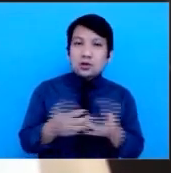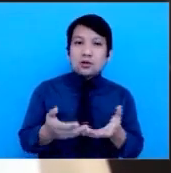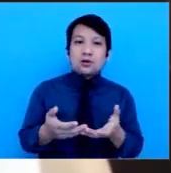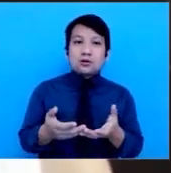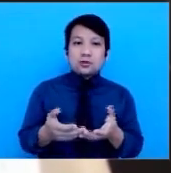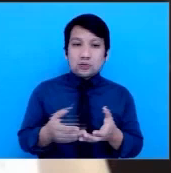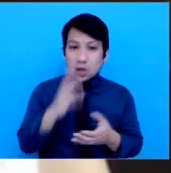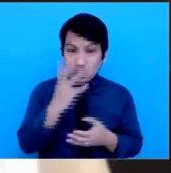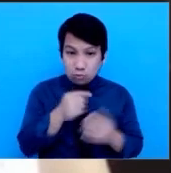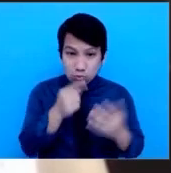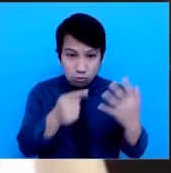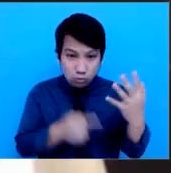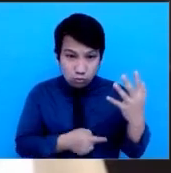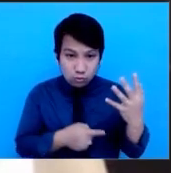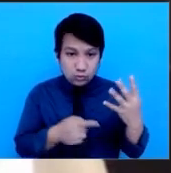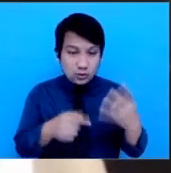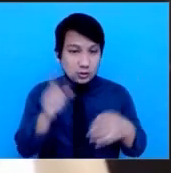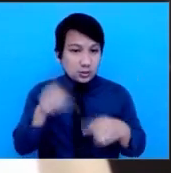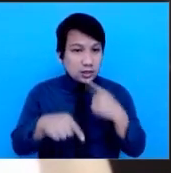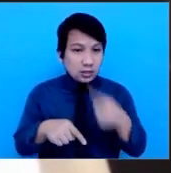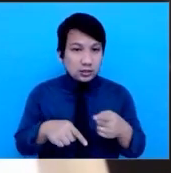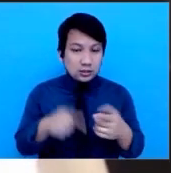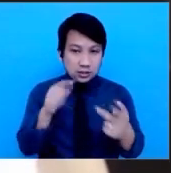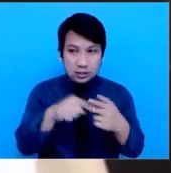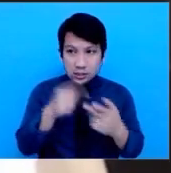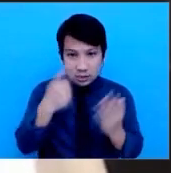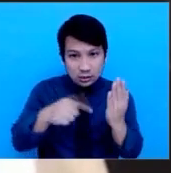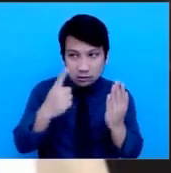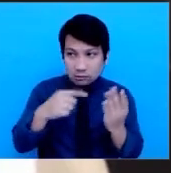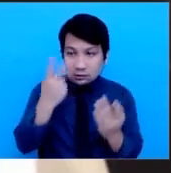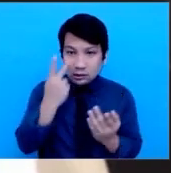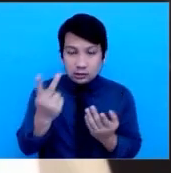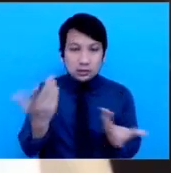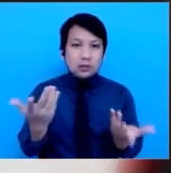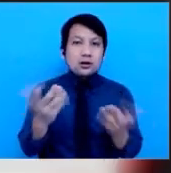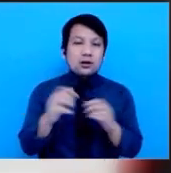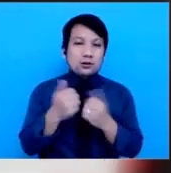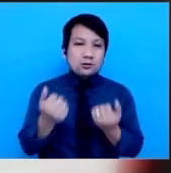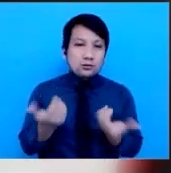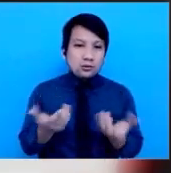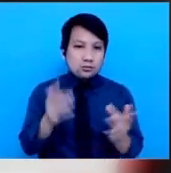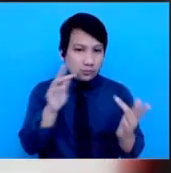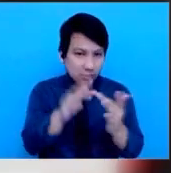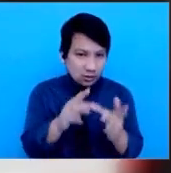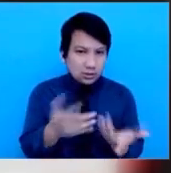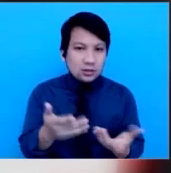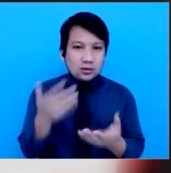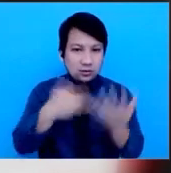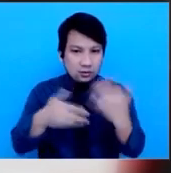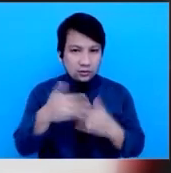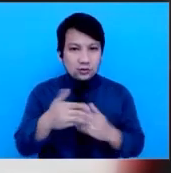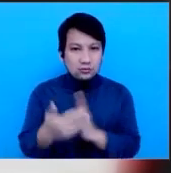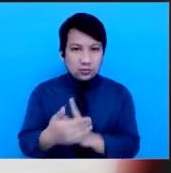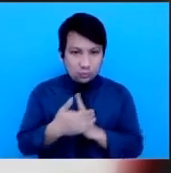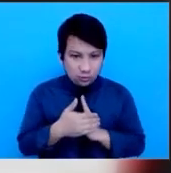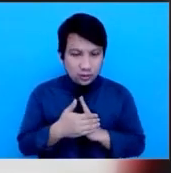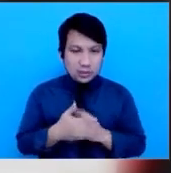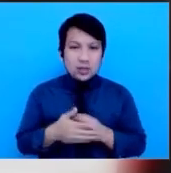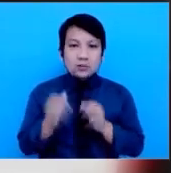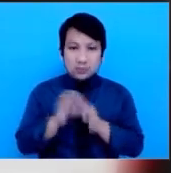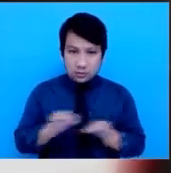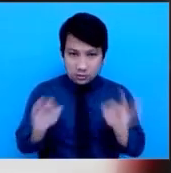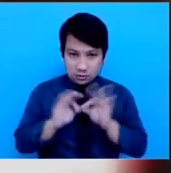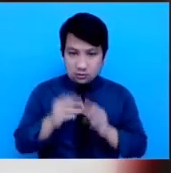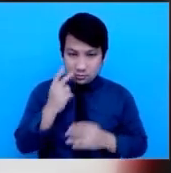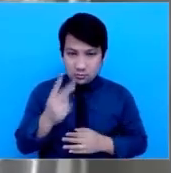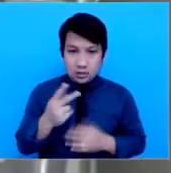pagtukoy sa mga undetected na cases para sila ay ma-contact trace, ma-quarantine at saka